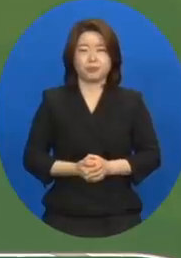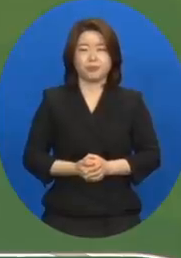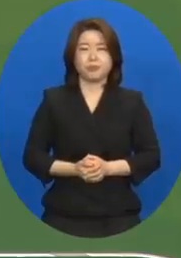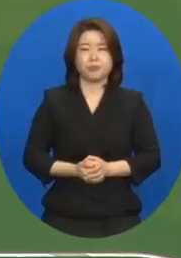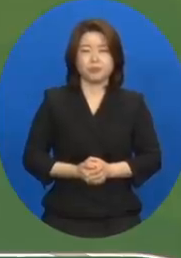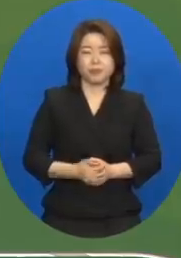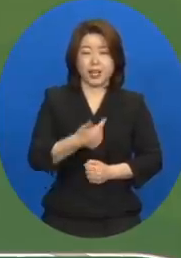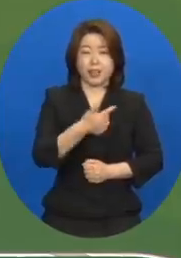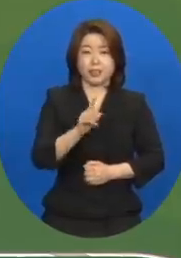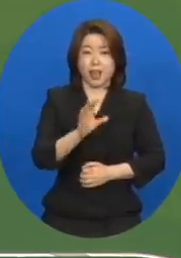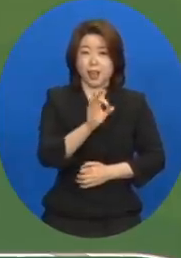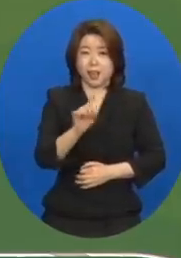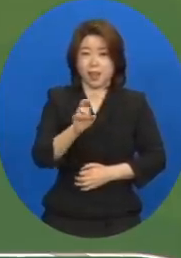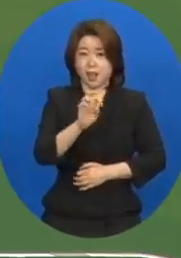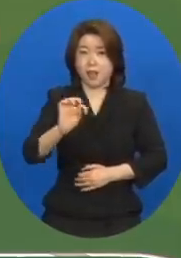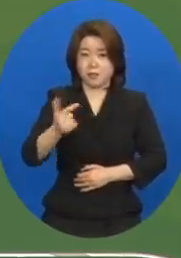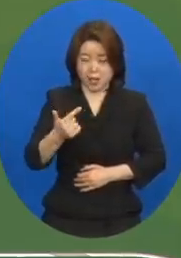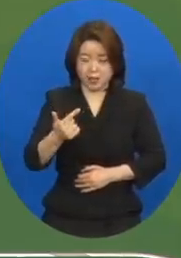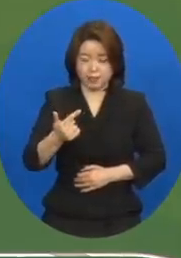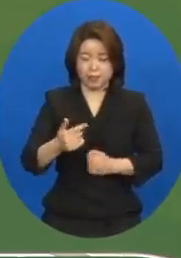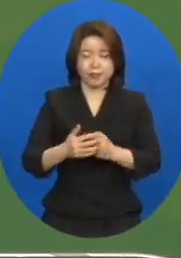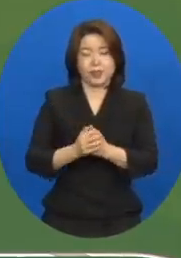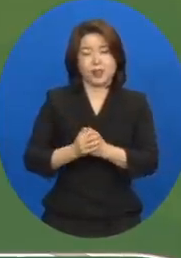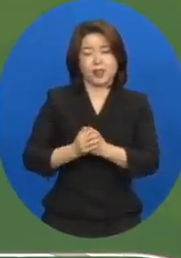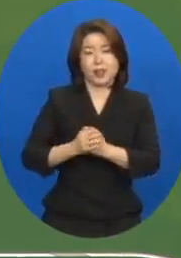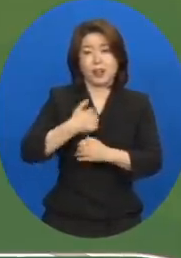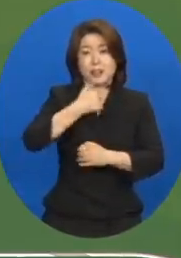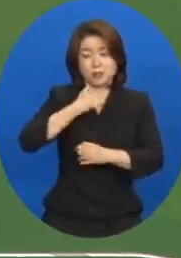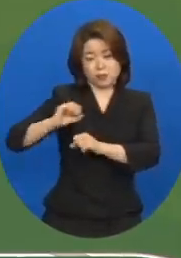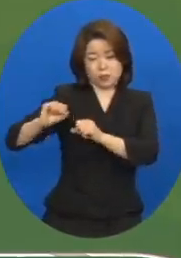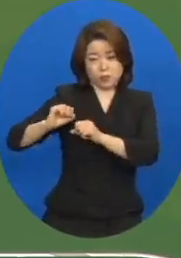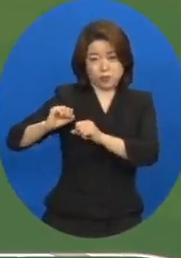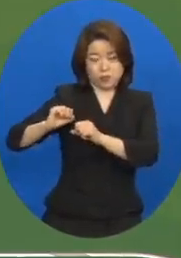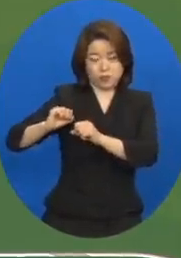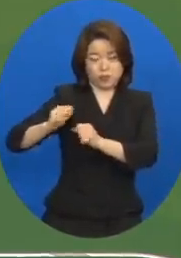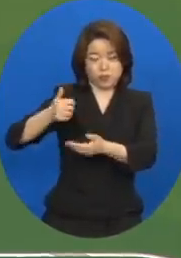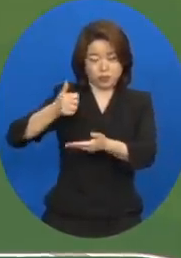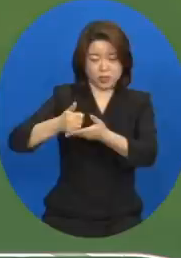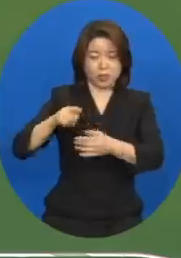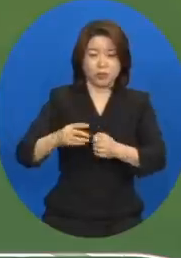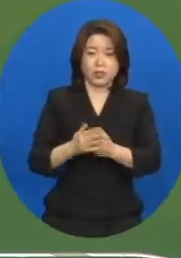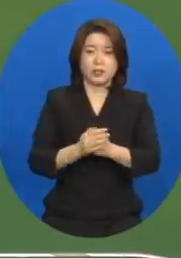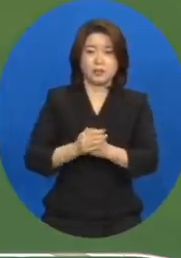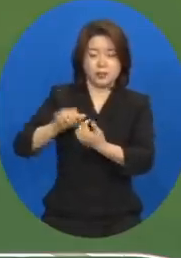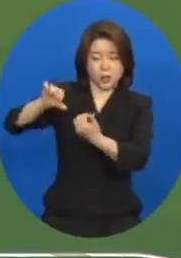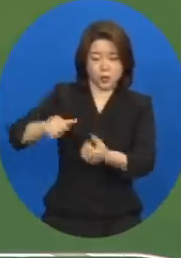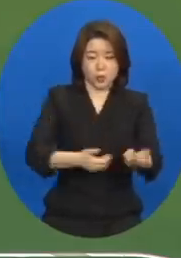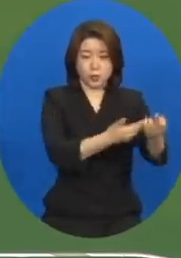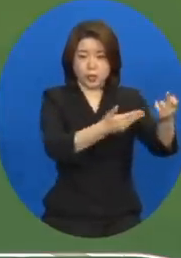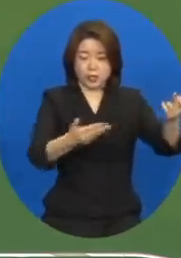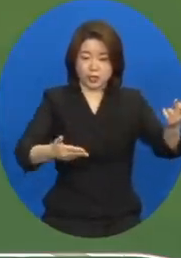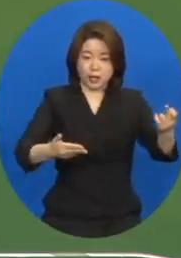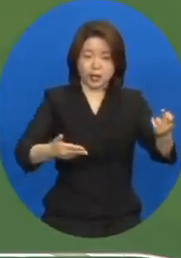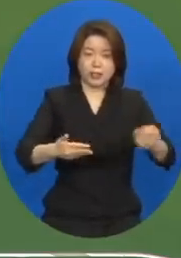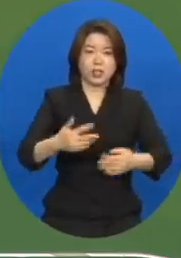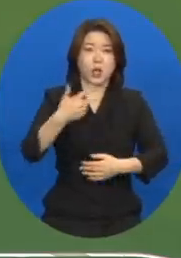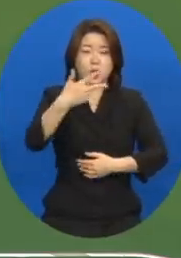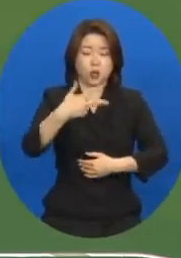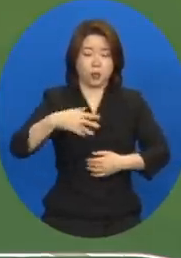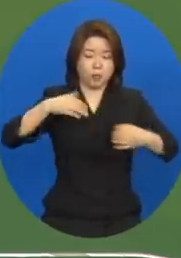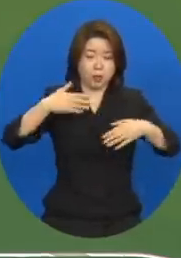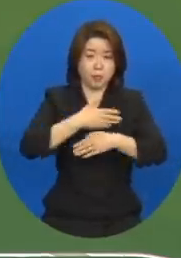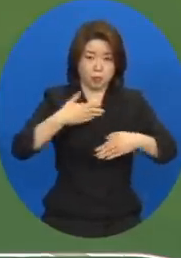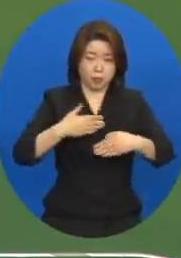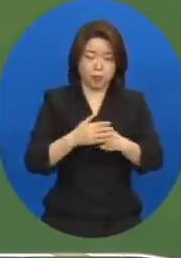나아만 장군이 요단강에 7번 목욕을 했었습니다. 그는 아람 군대의 군대 장관이었어요.